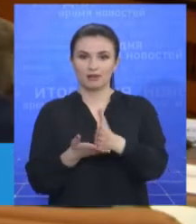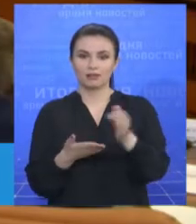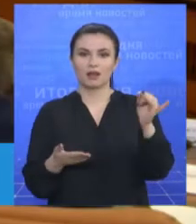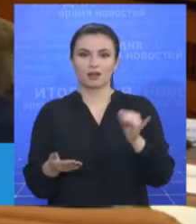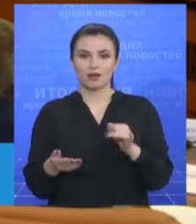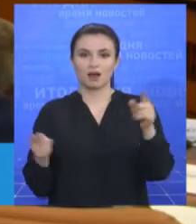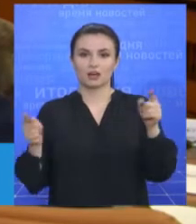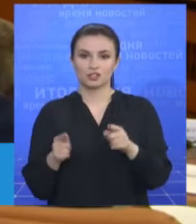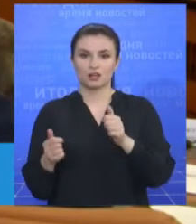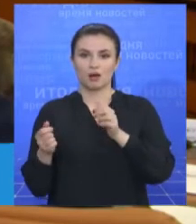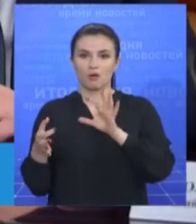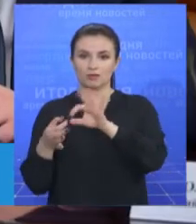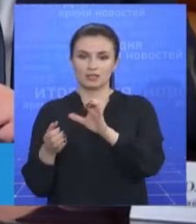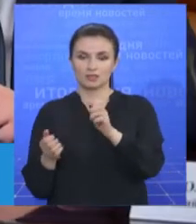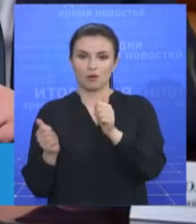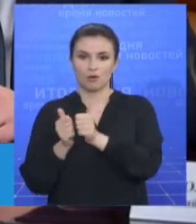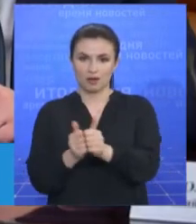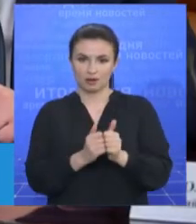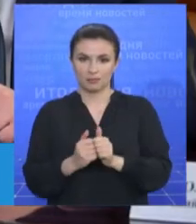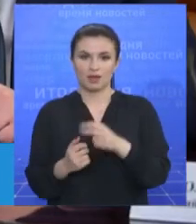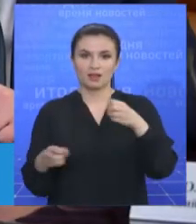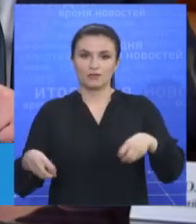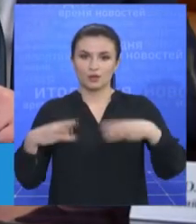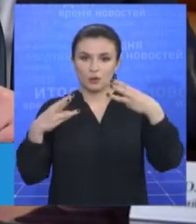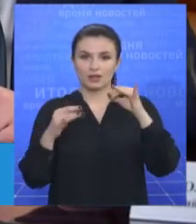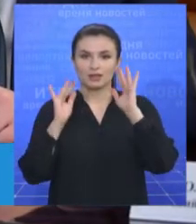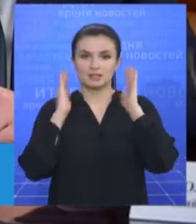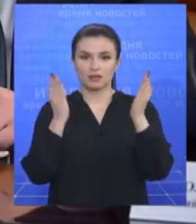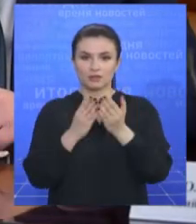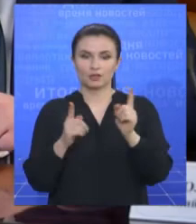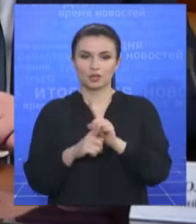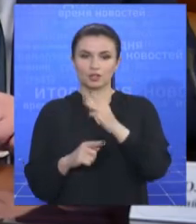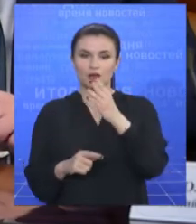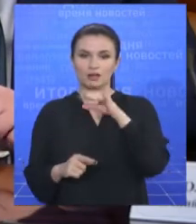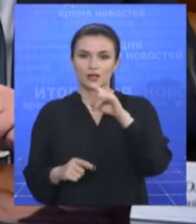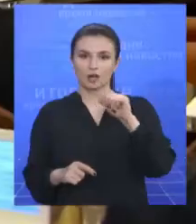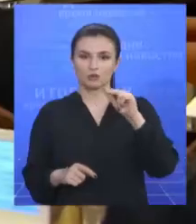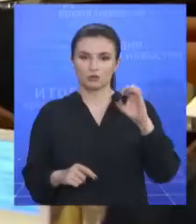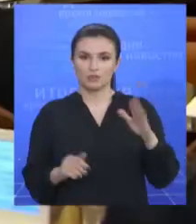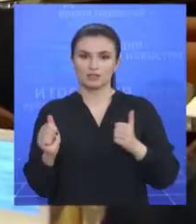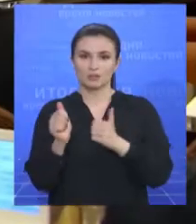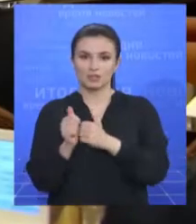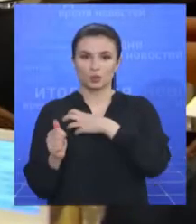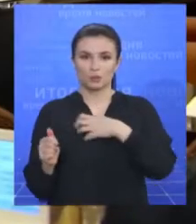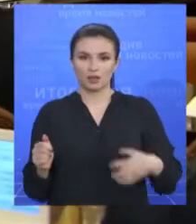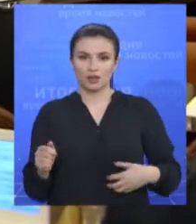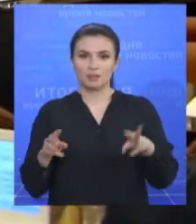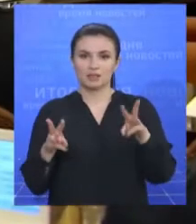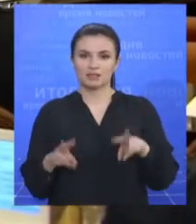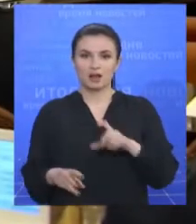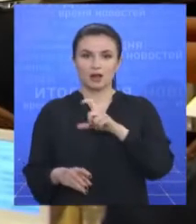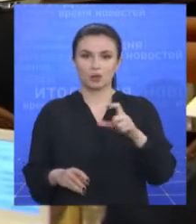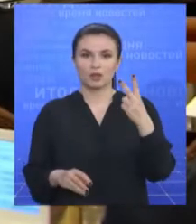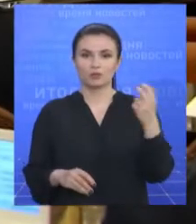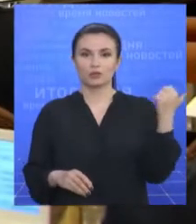политиков и ограничили контакт с коллегами. На видеосвязи с правительством и изолированные Сергей Шаль и Сергей Лихачев, заместитель губернатора и министр